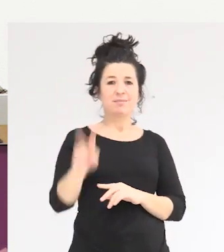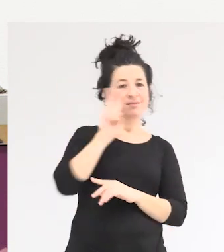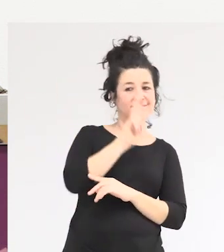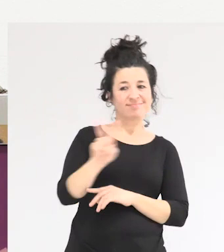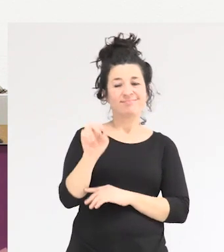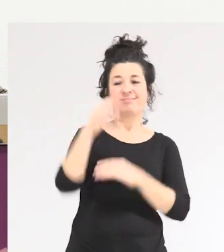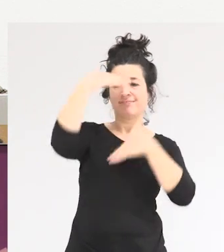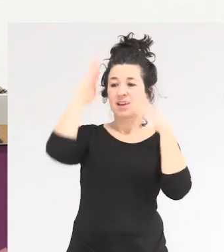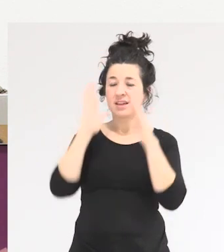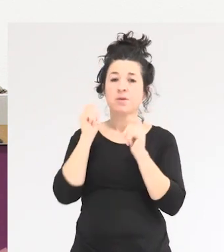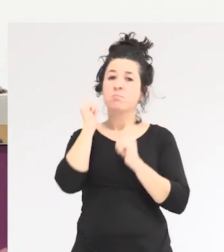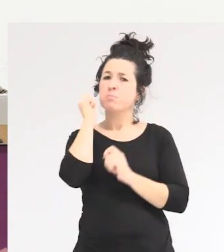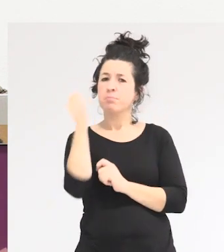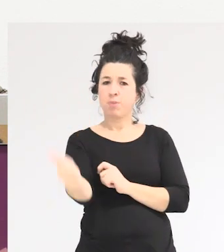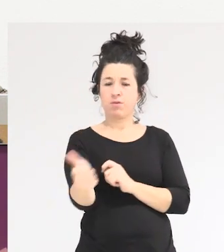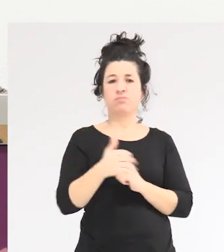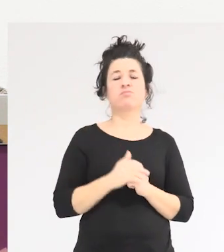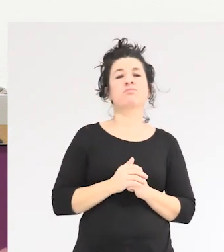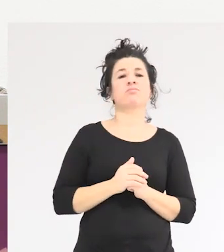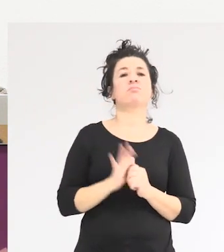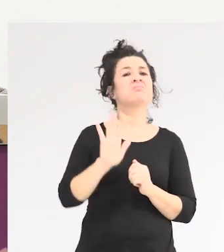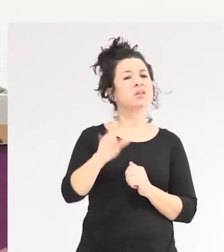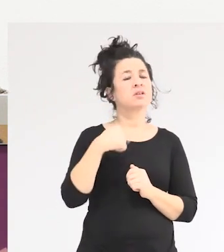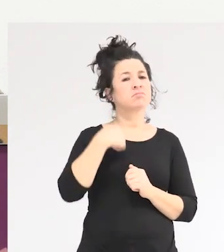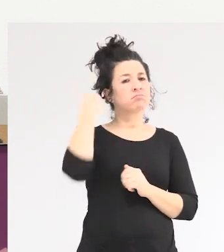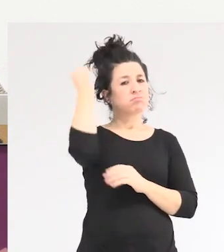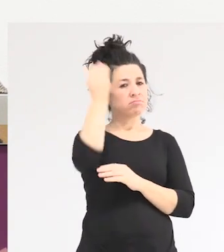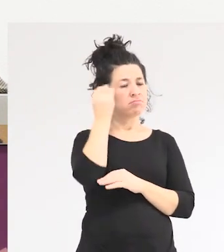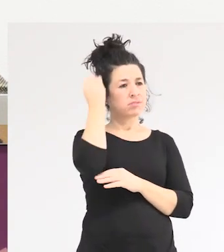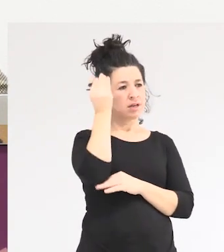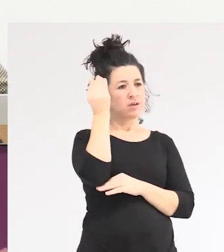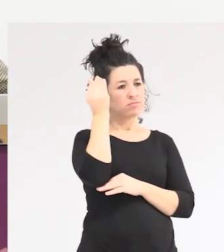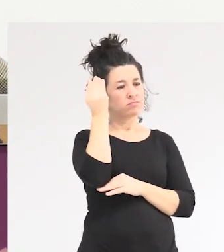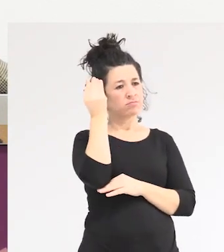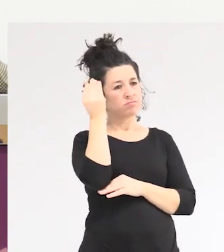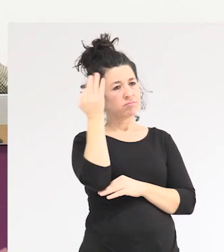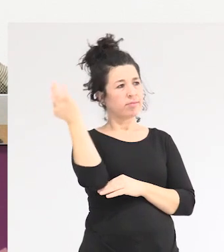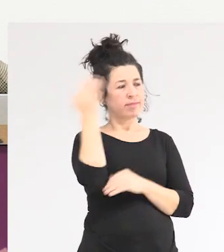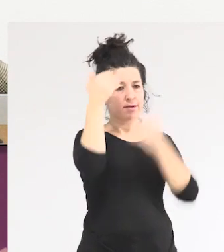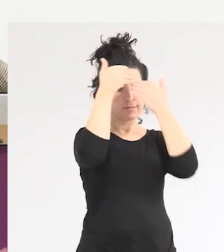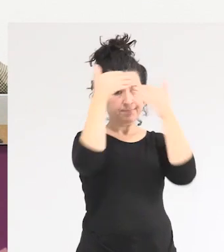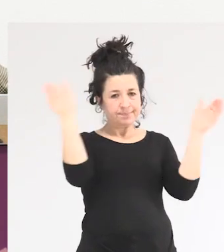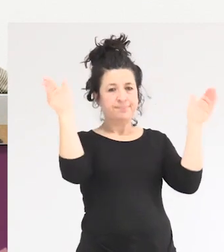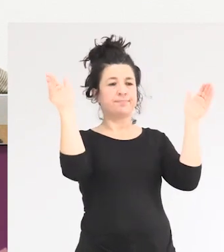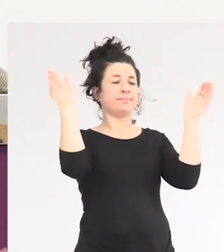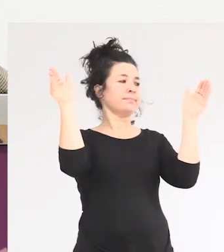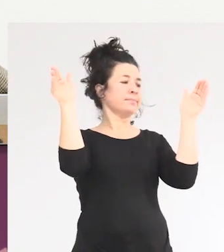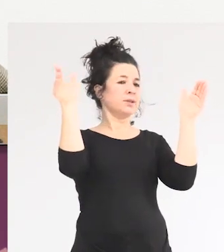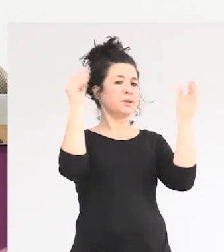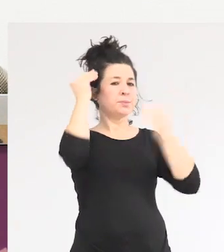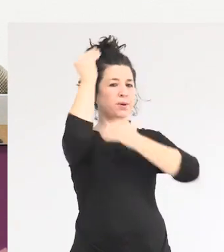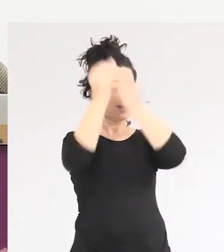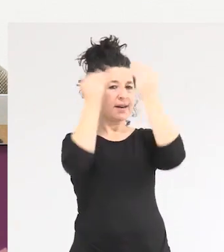inon. Edo oso gutxi, eta nik uste du, gero eta zabalagoa dela. Orduan, gogoeta